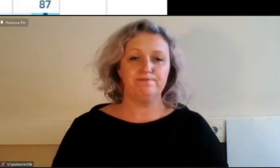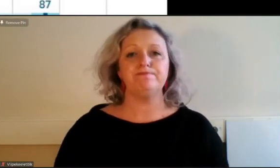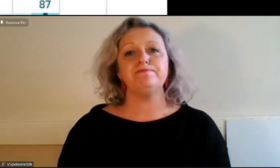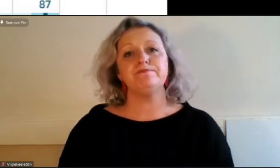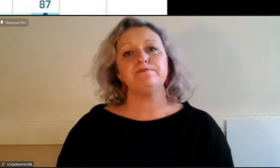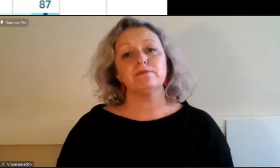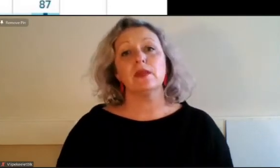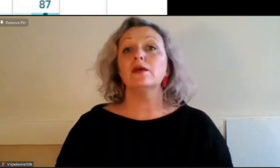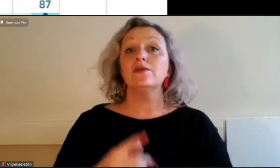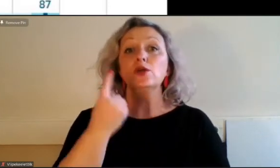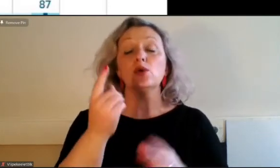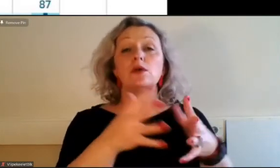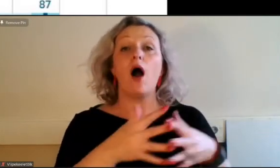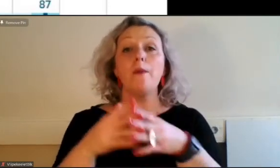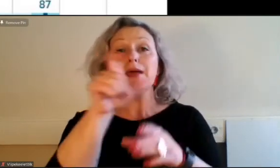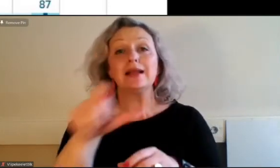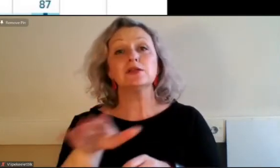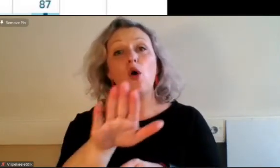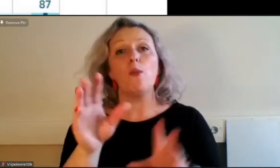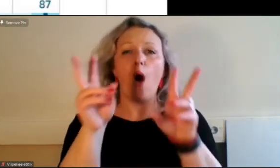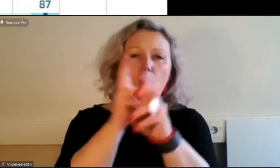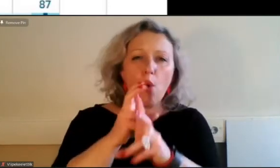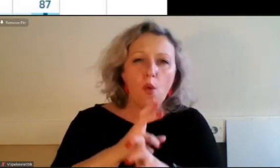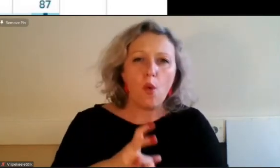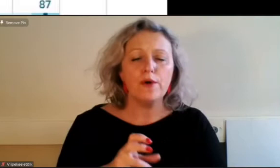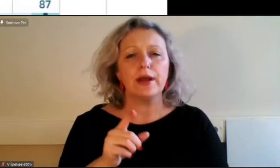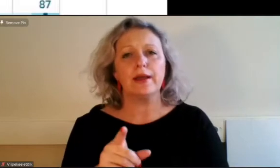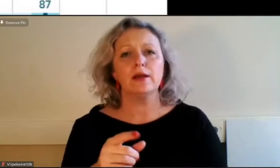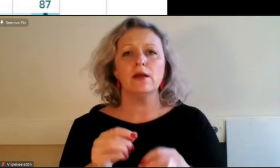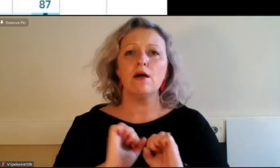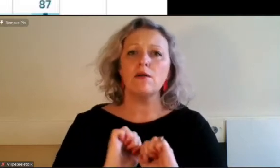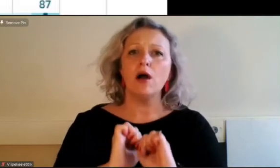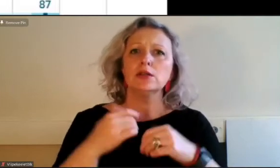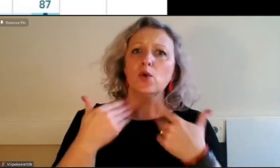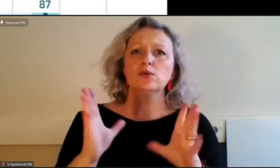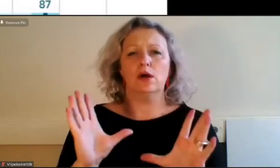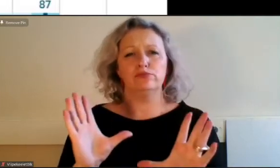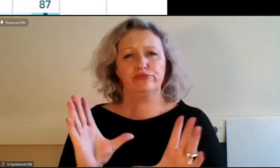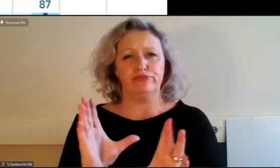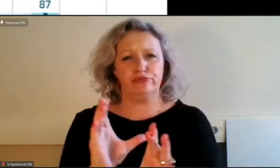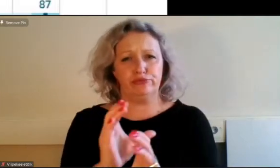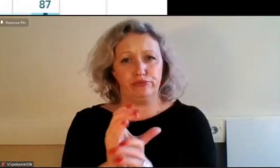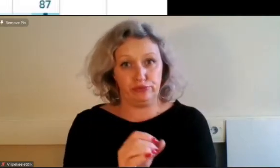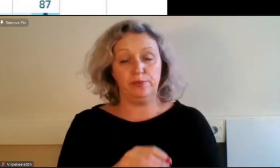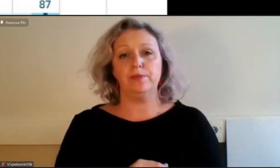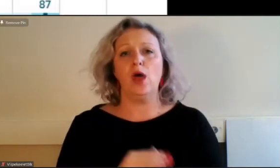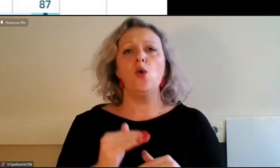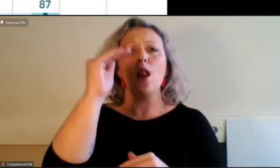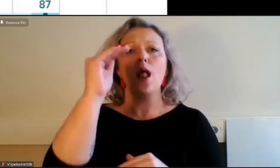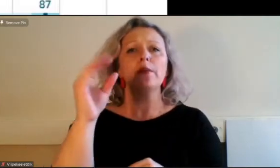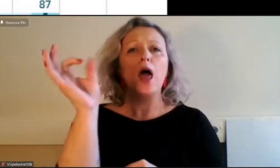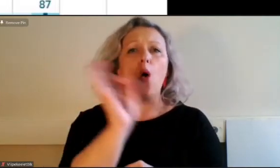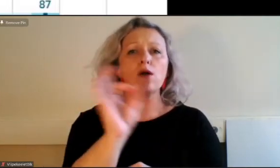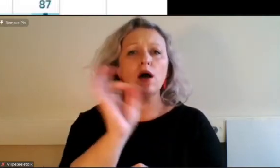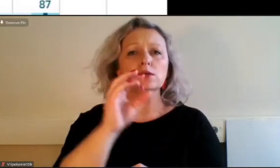siis kuidas see vaktsineerimine kaitseb või põdemine. Et sinisega on näha, et nii Pfizeri vaktsiiniga kui